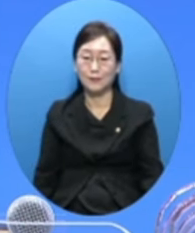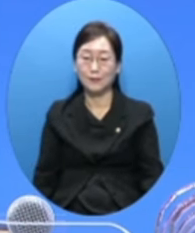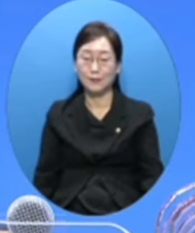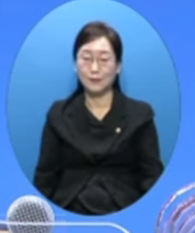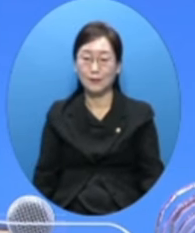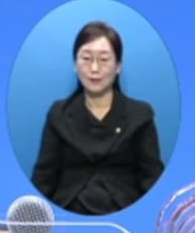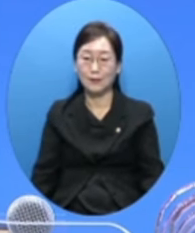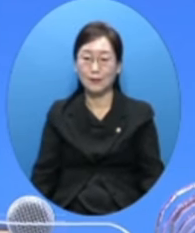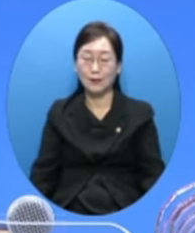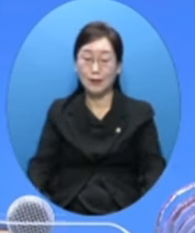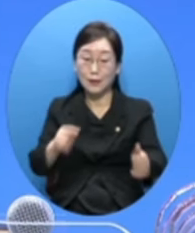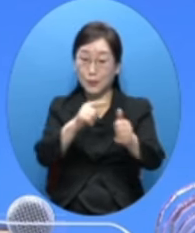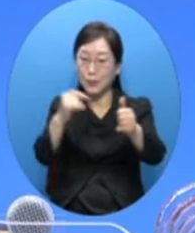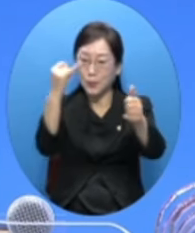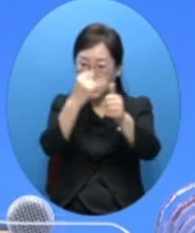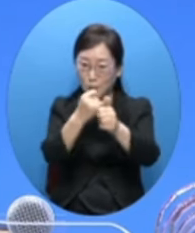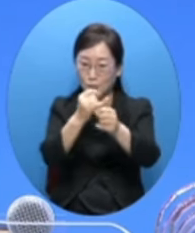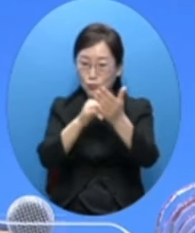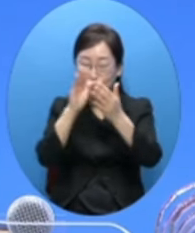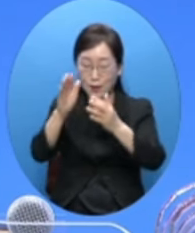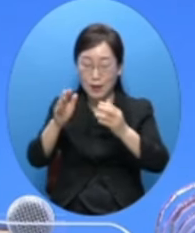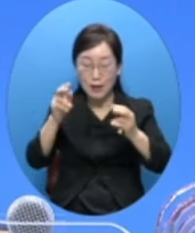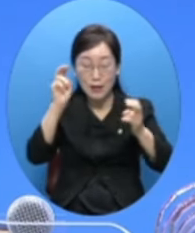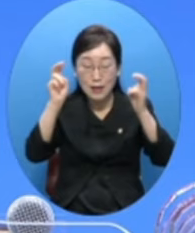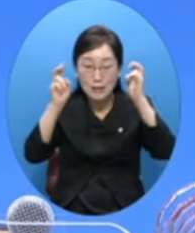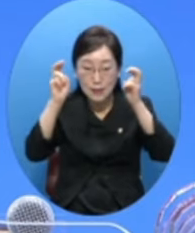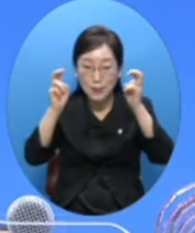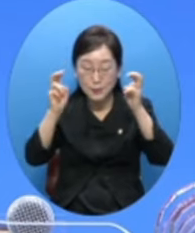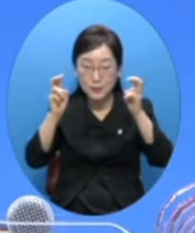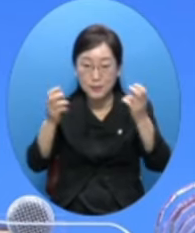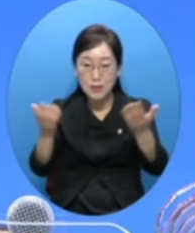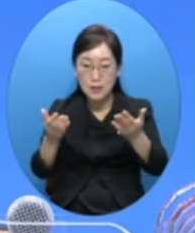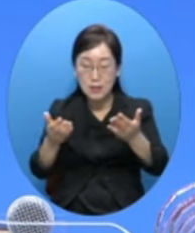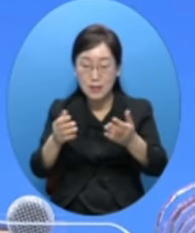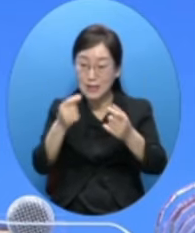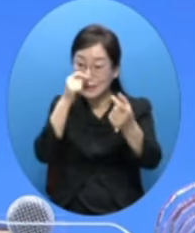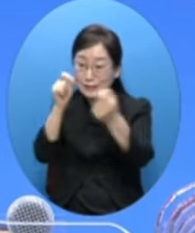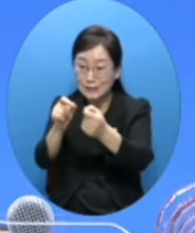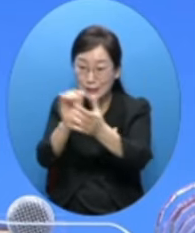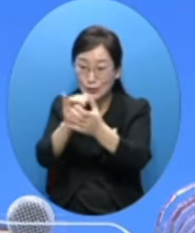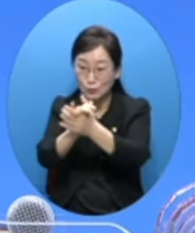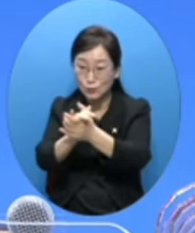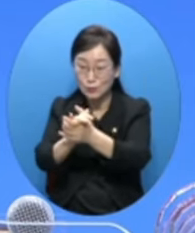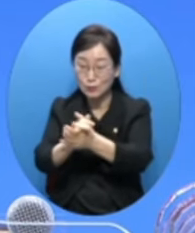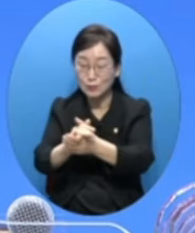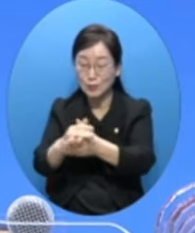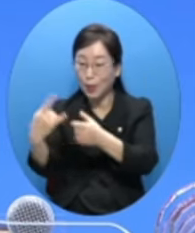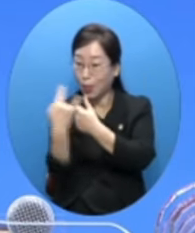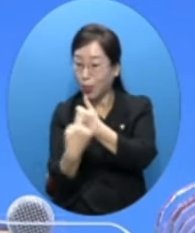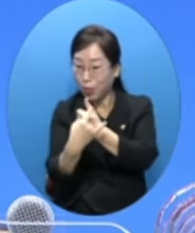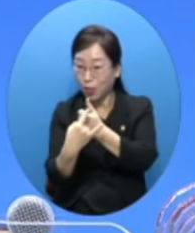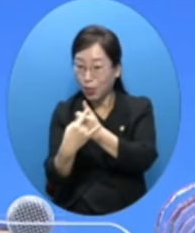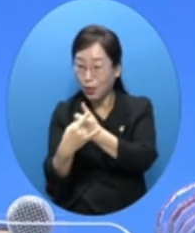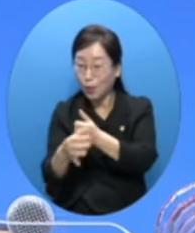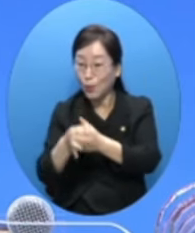결혼해서 사업에 손을 댔는데 가까운 친구에게 돈을 맡겼다가 사기를 당해서 재산을 다 날려버렸습니다.